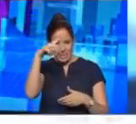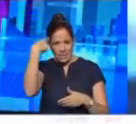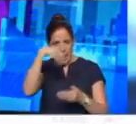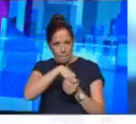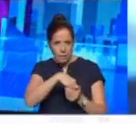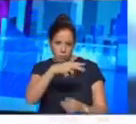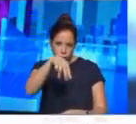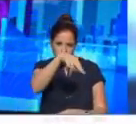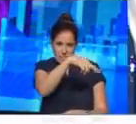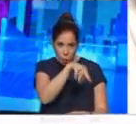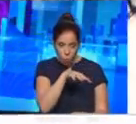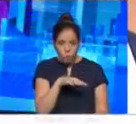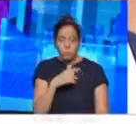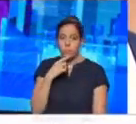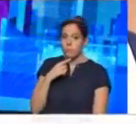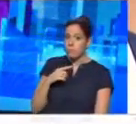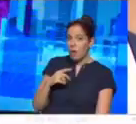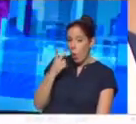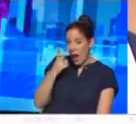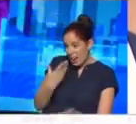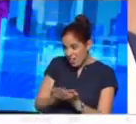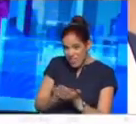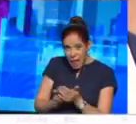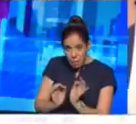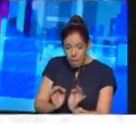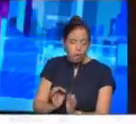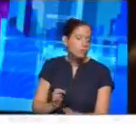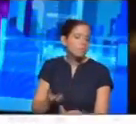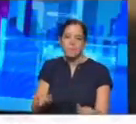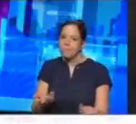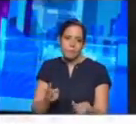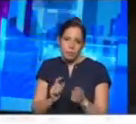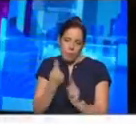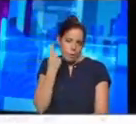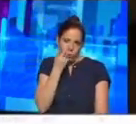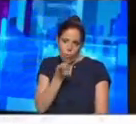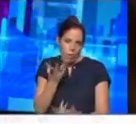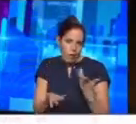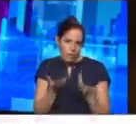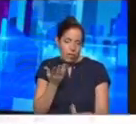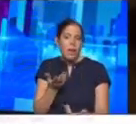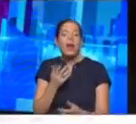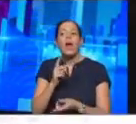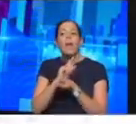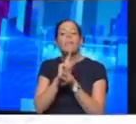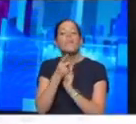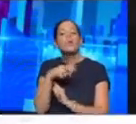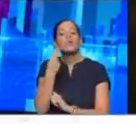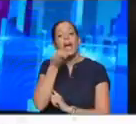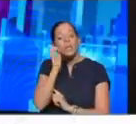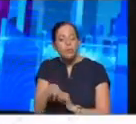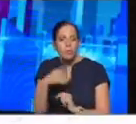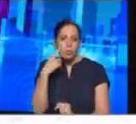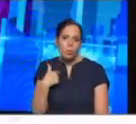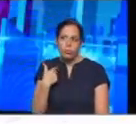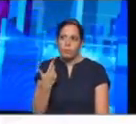אביב? בשטח? בתכלס? לא. לא, מה פתאום? אני נסו יותר חצופים, אני חושבת, מאז.